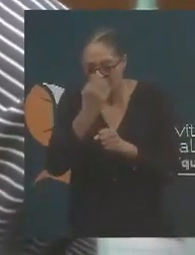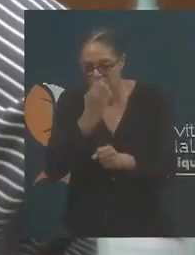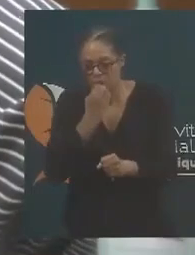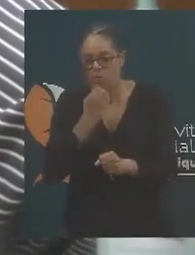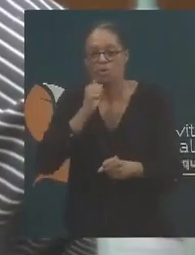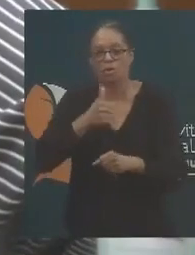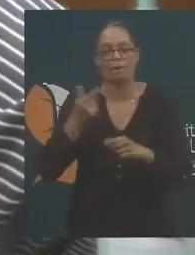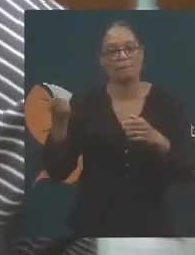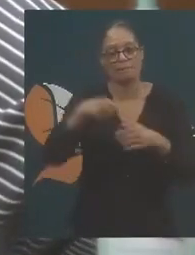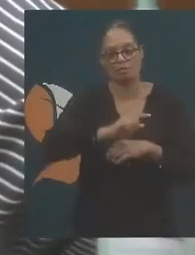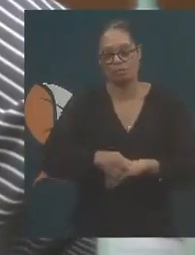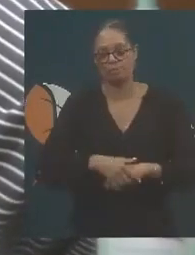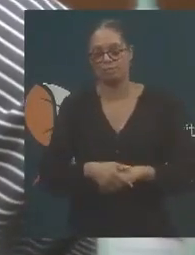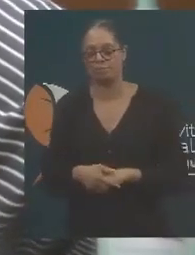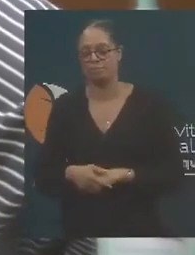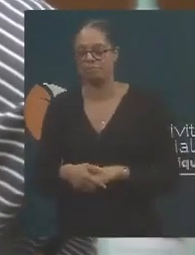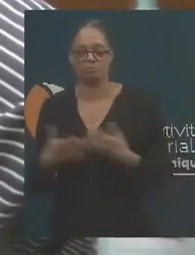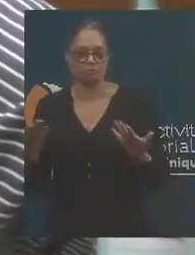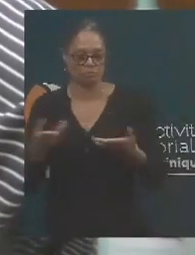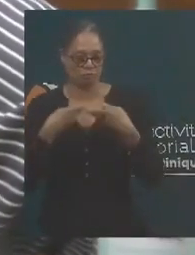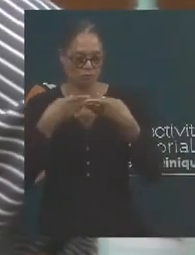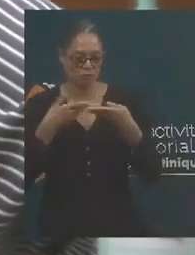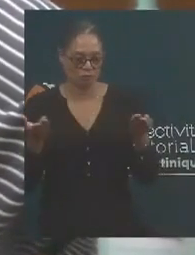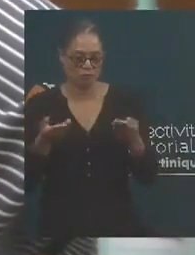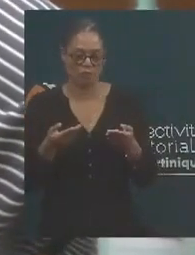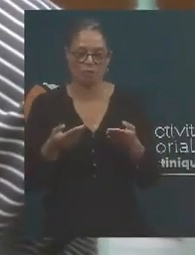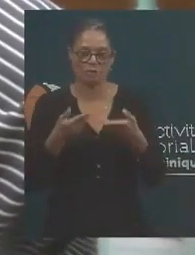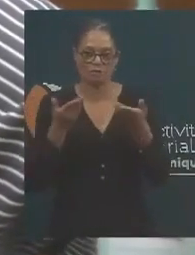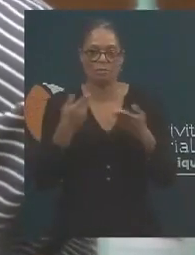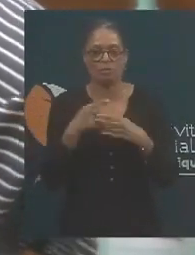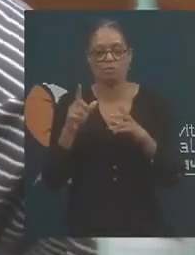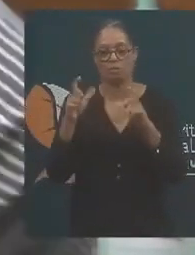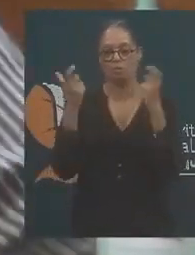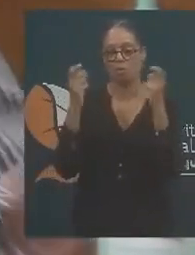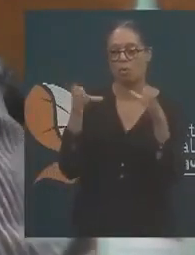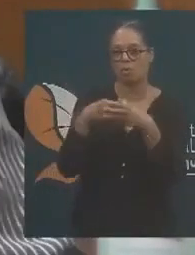viendrons pas demain. Voilà la déclaration que je voulais faire au nom du groupe des Grands Assemblées.